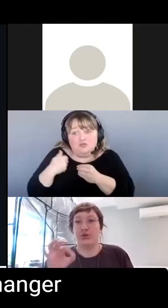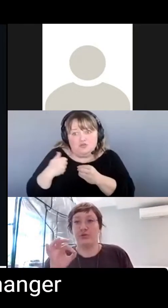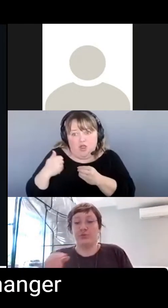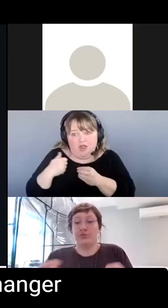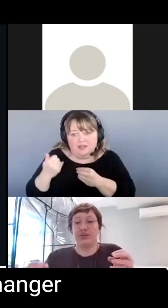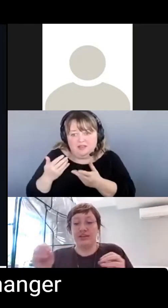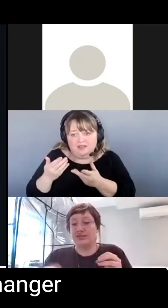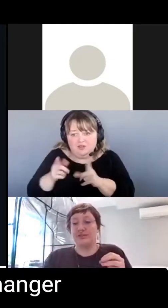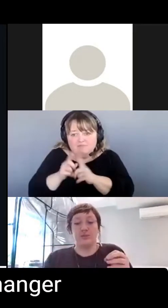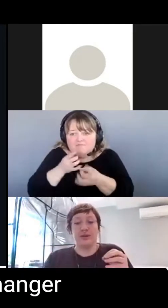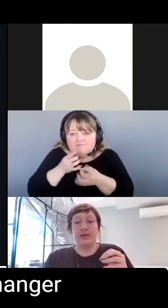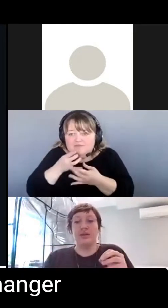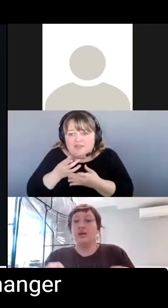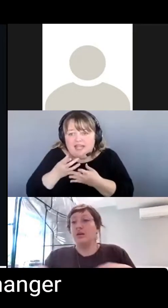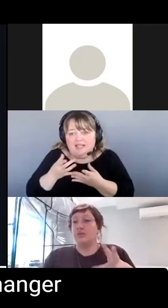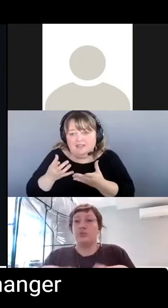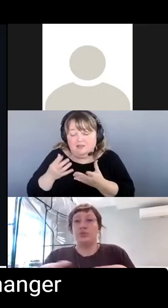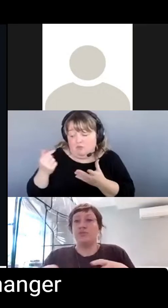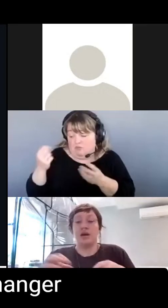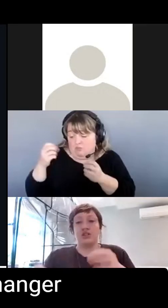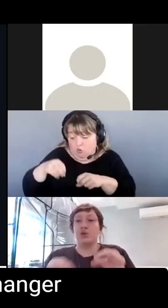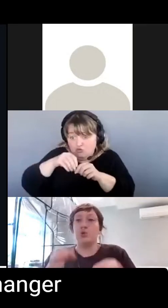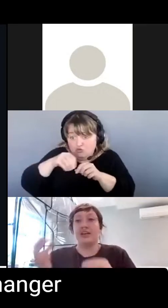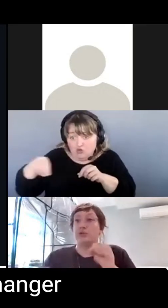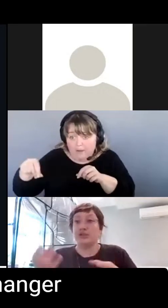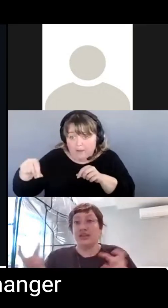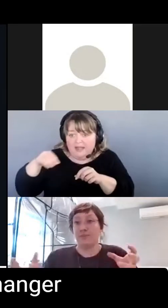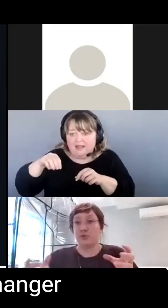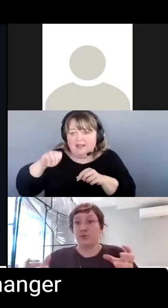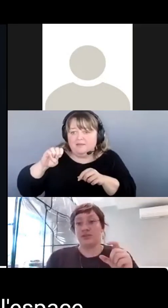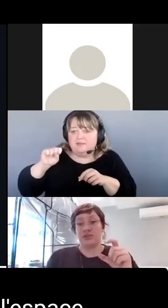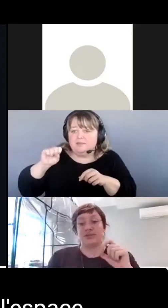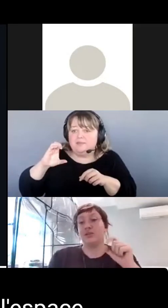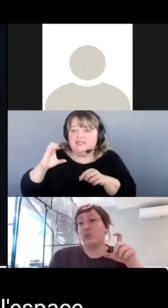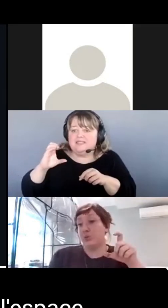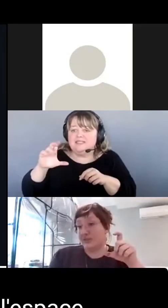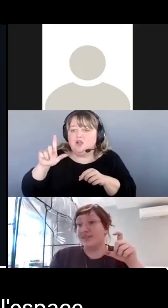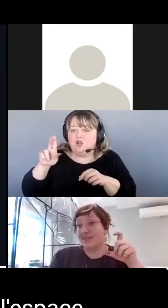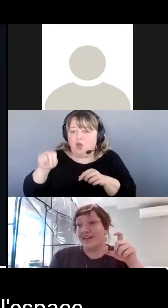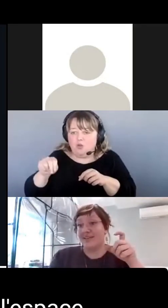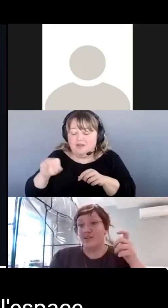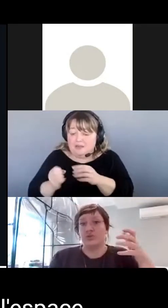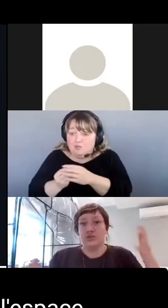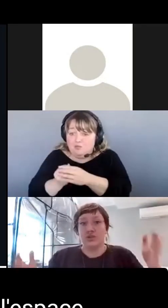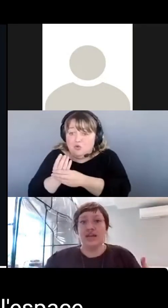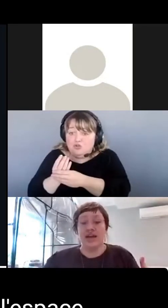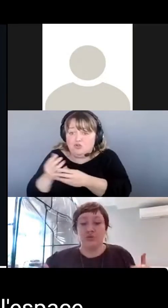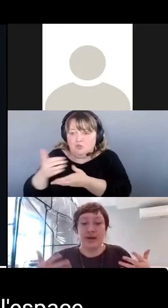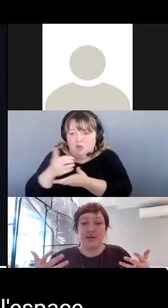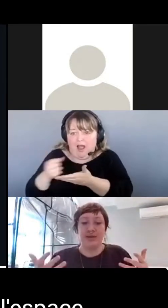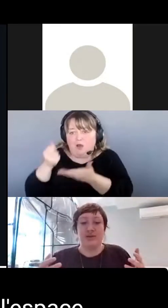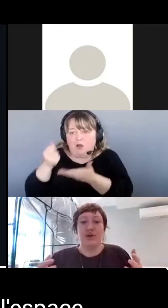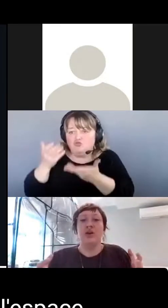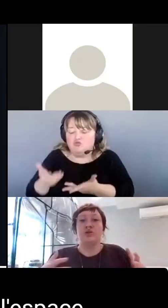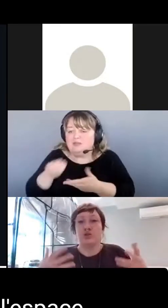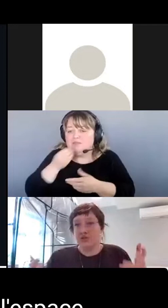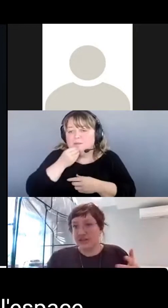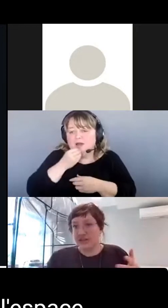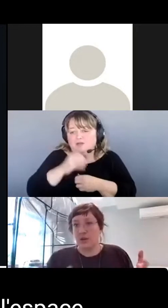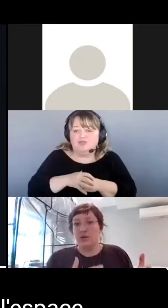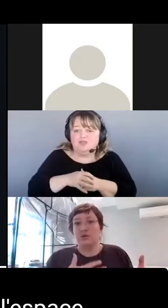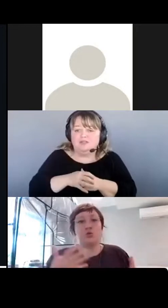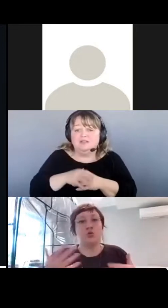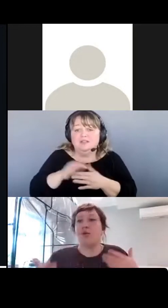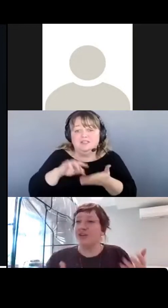Donc, vous pouvez les semer puis manger au rythme que ça pousse quand c'est de petite taille. Donc, ça nous permet de sauver